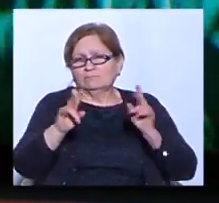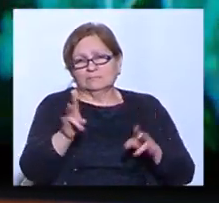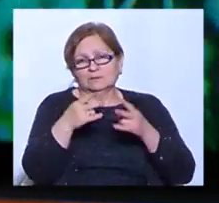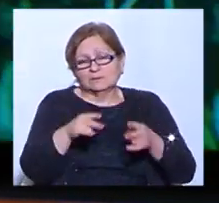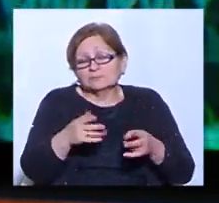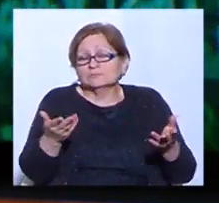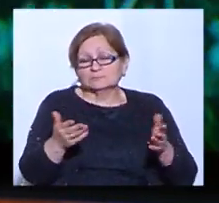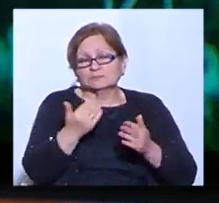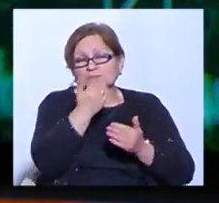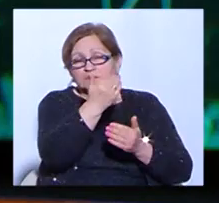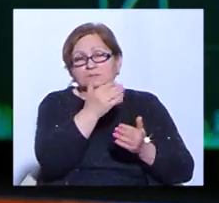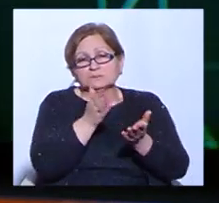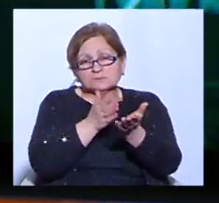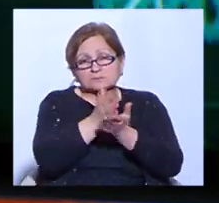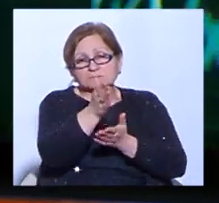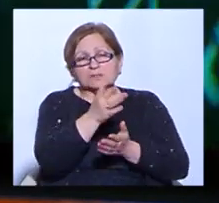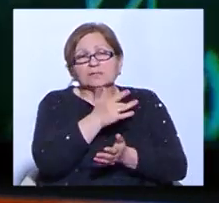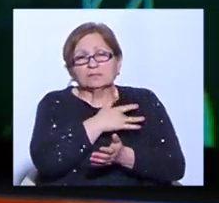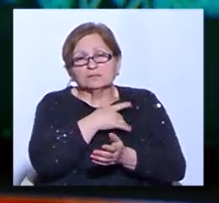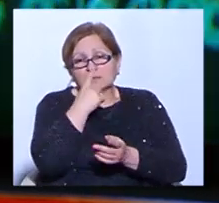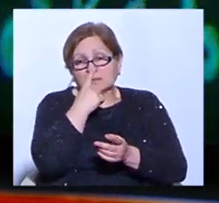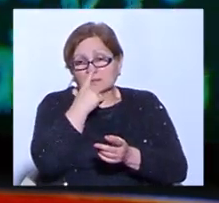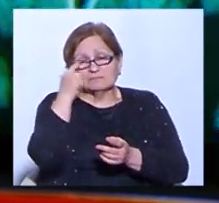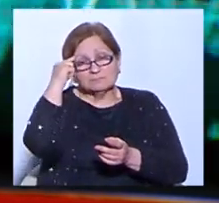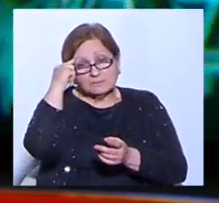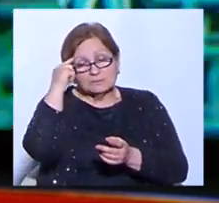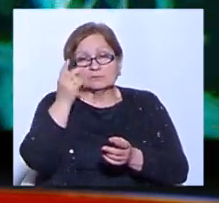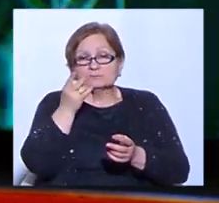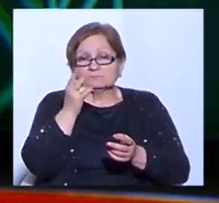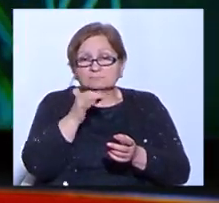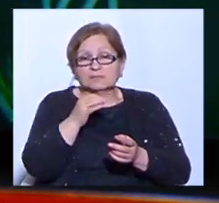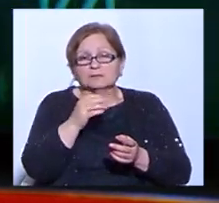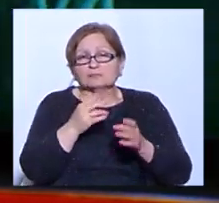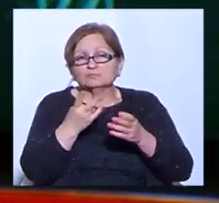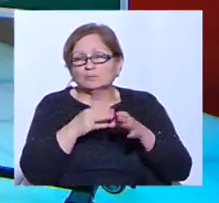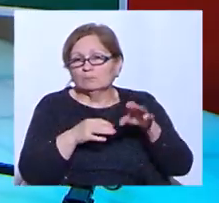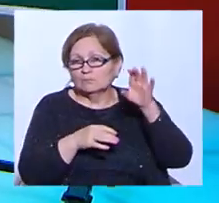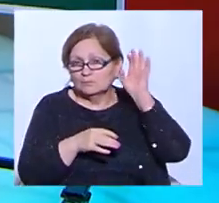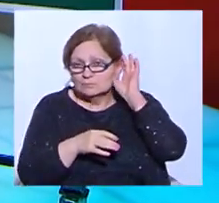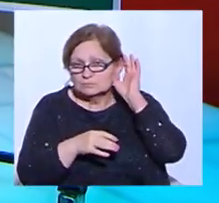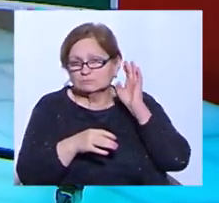შეიძლება ისიც იგივეს გულისხმობდეს, რასაც თქვენ, უბრალოდ კარგი მოსმენა სჭირდება და